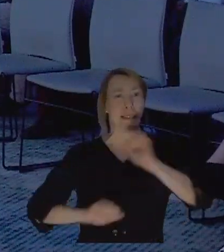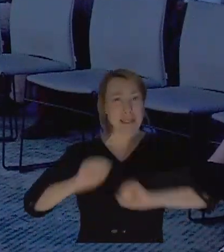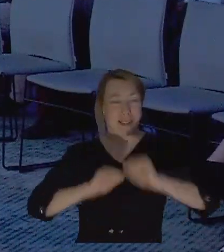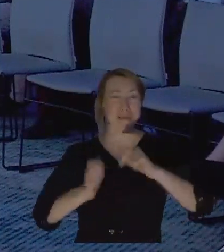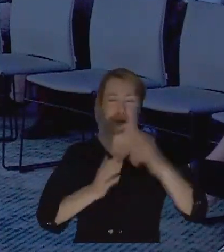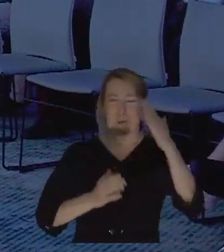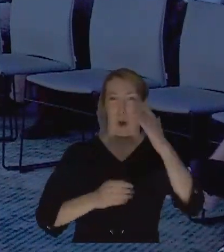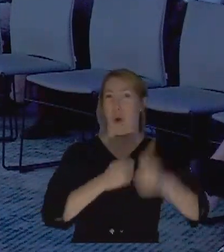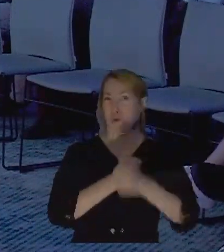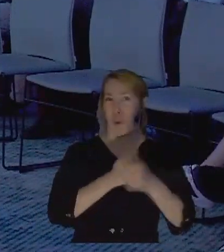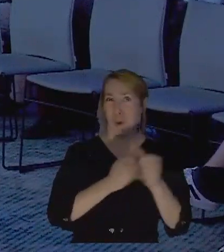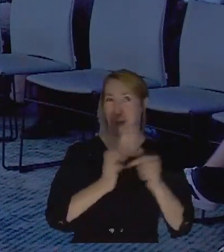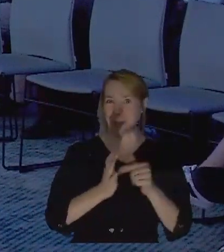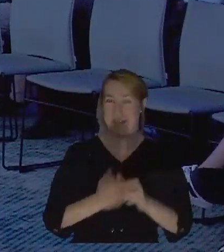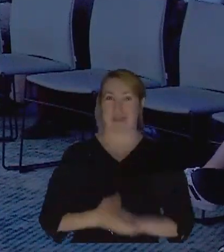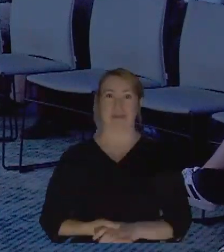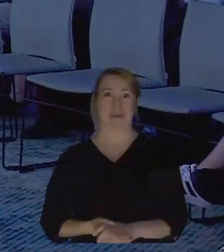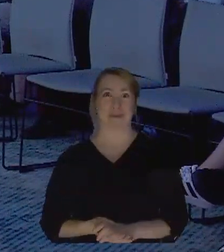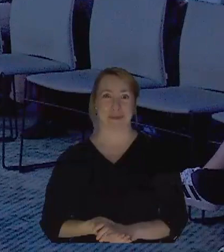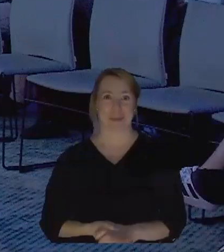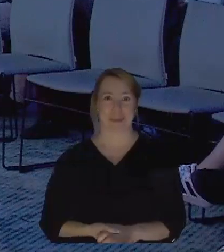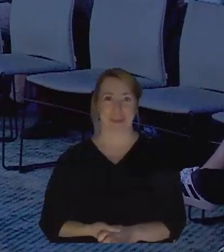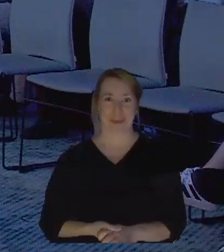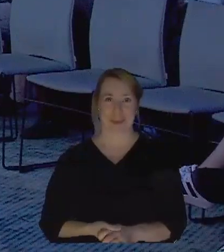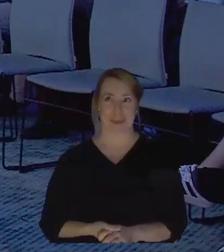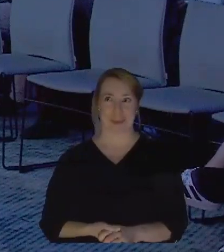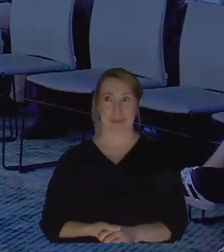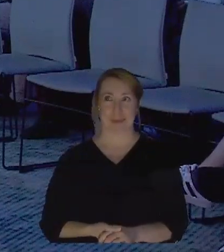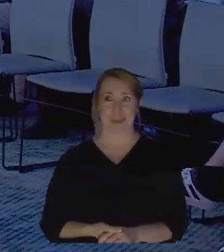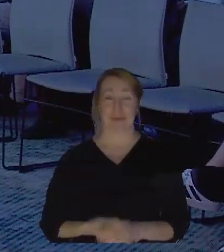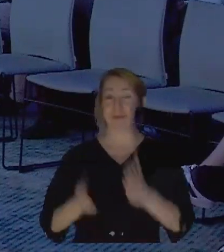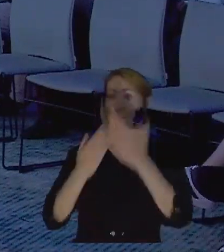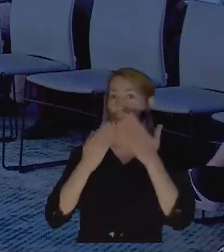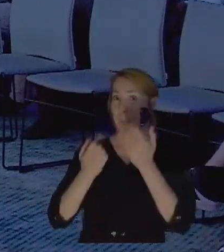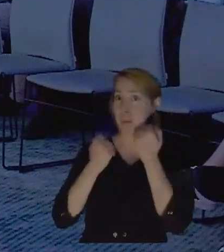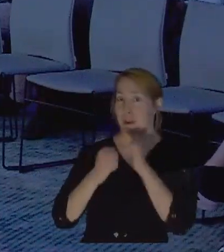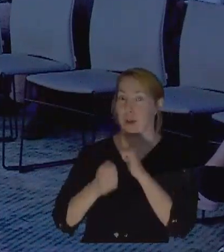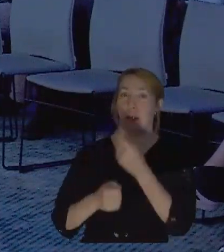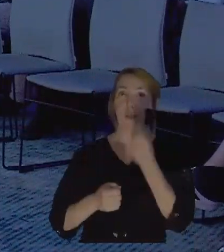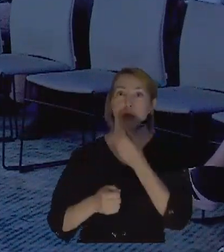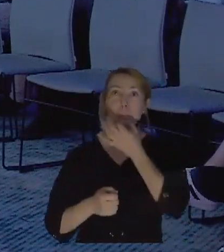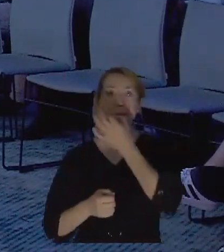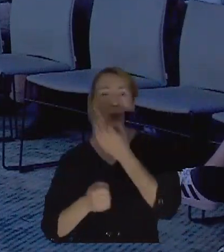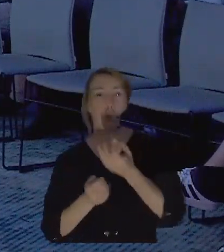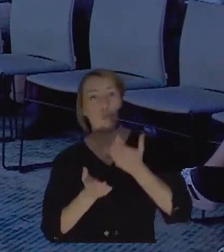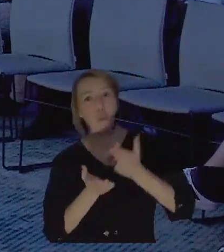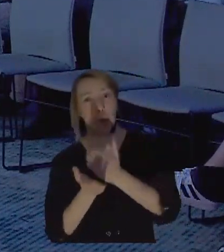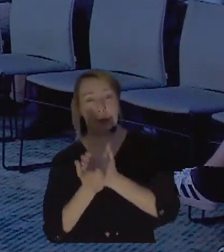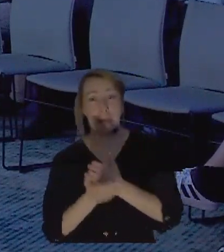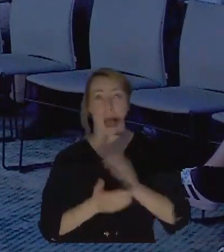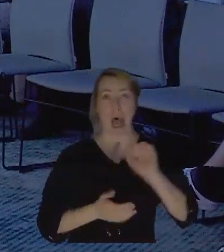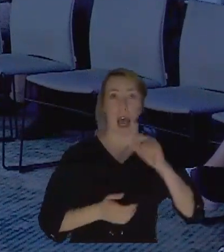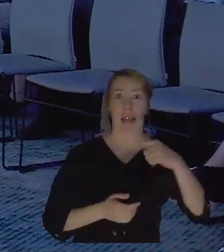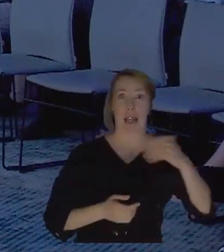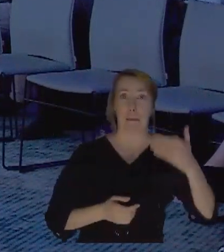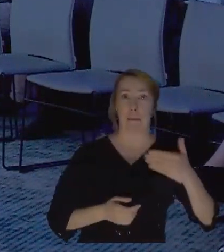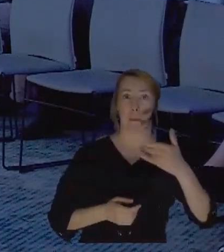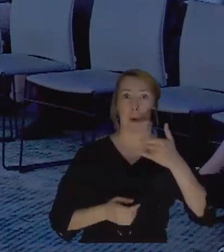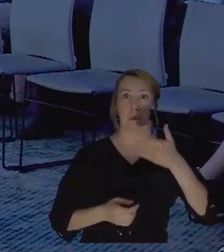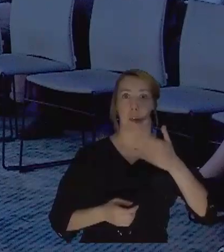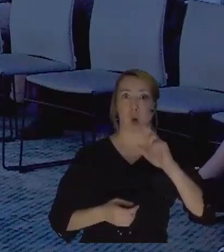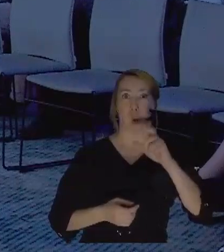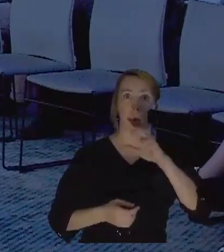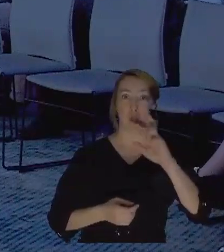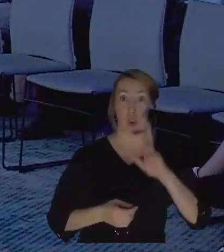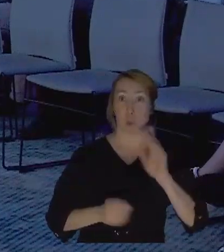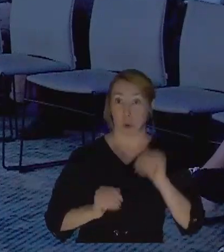wiedzą, o czym ja mówię. Dziękuję bardzo. To jeszcze pytanie pomocnicze. Czy Adam Mikołajczyk mógł wpadać na